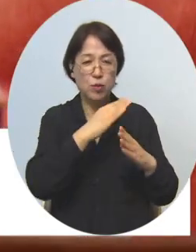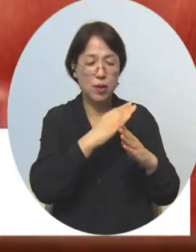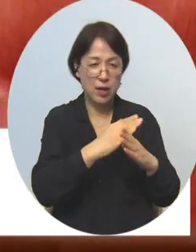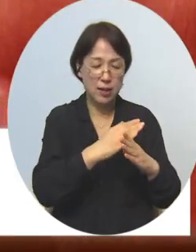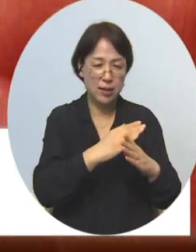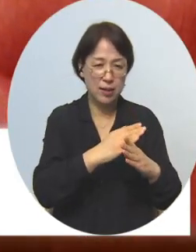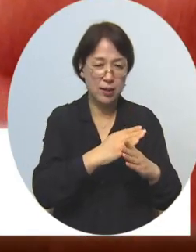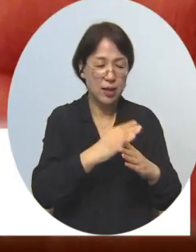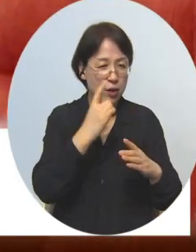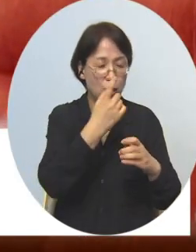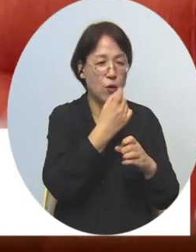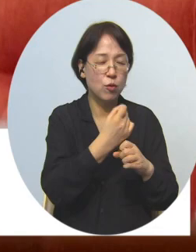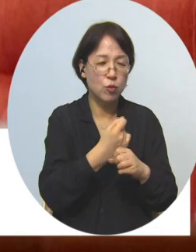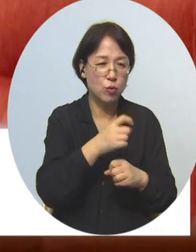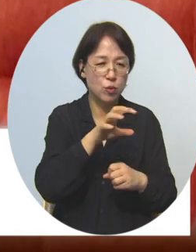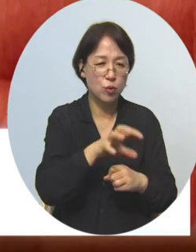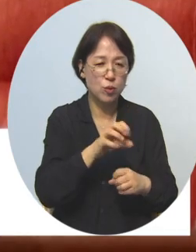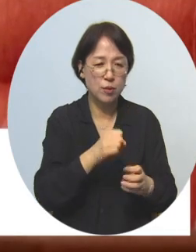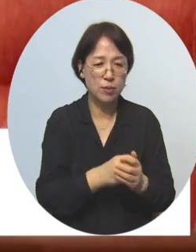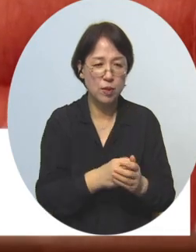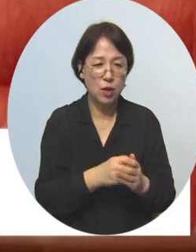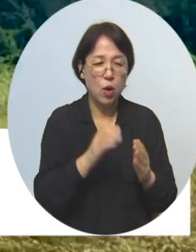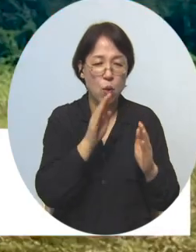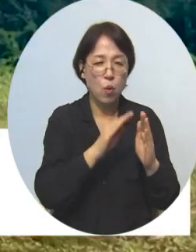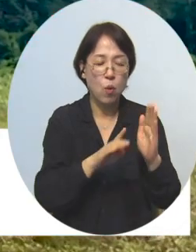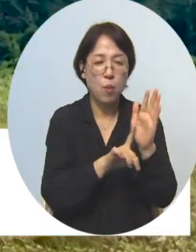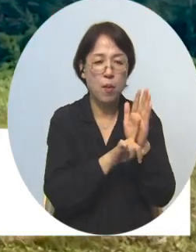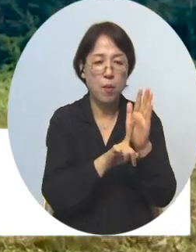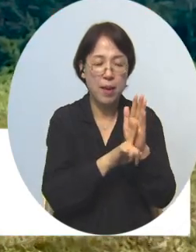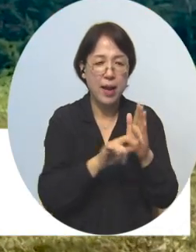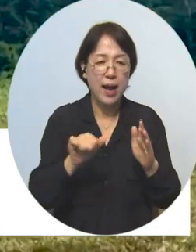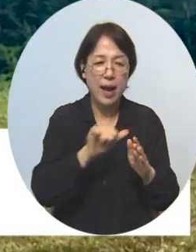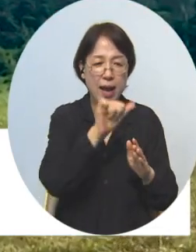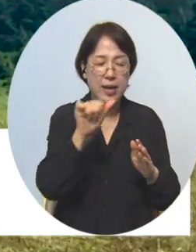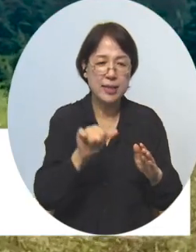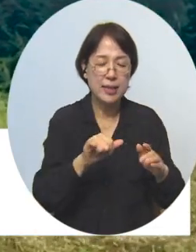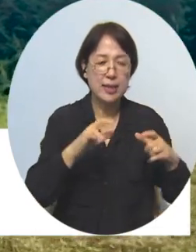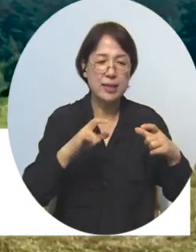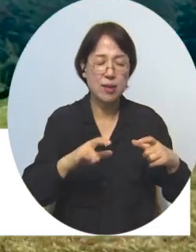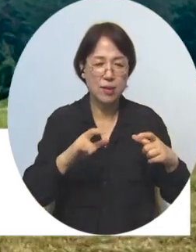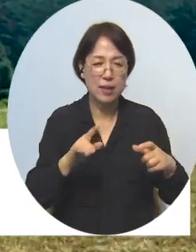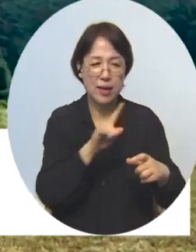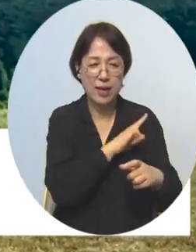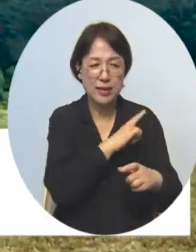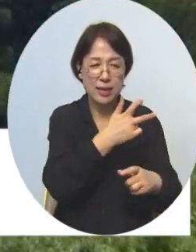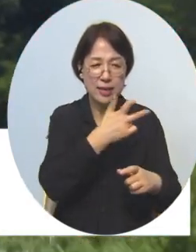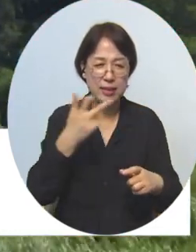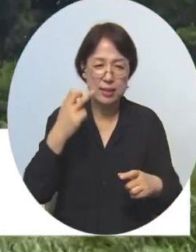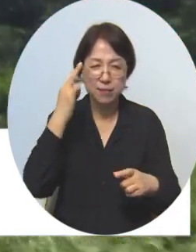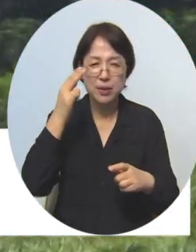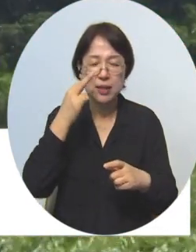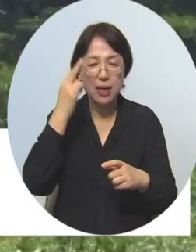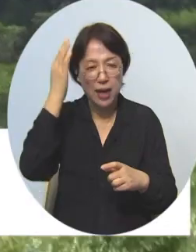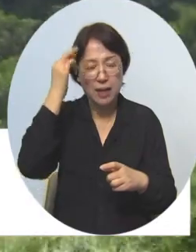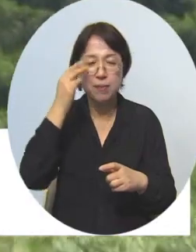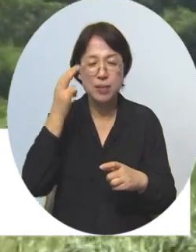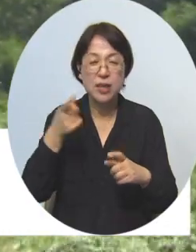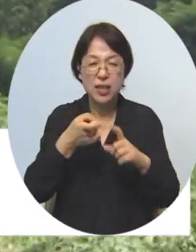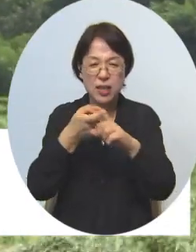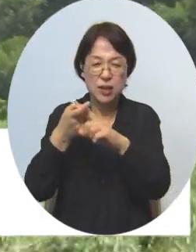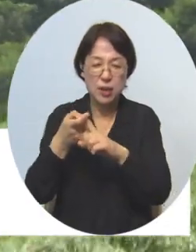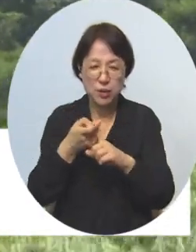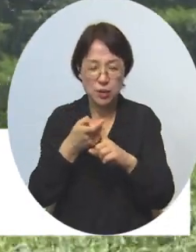외무성 미국 연구소는 관영 매체에 공고문을 내며 아시아 태평양 지역에서 가장 큰 규모의 군사 연습이자